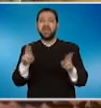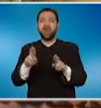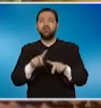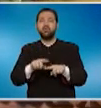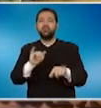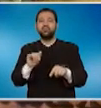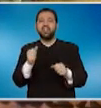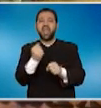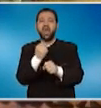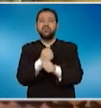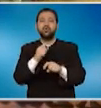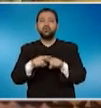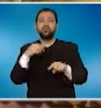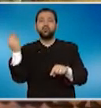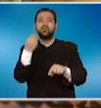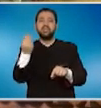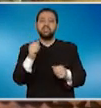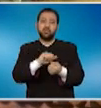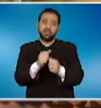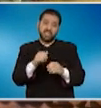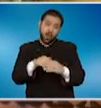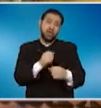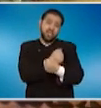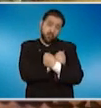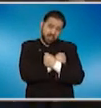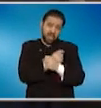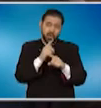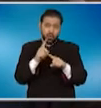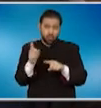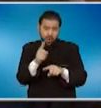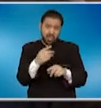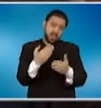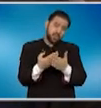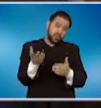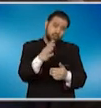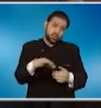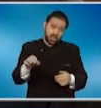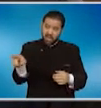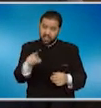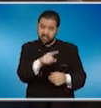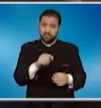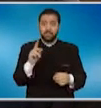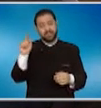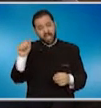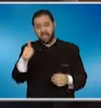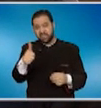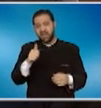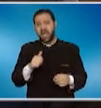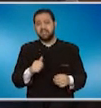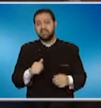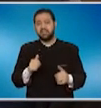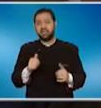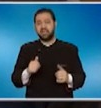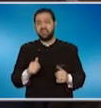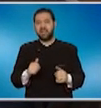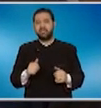i-a creat propria existență. Sau în iubire, unii față de alții. Sau și în iubire, aici este implicită și relaționarea cu semenii noștri,